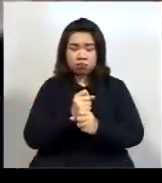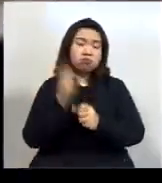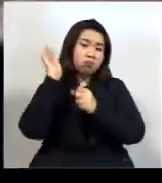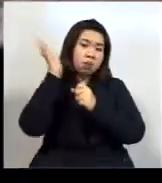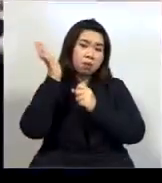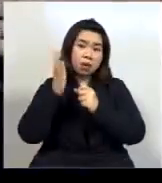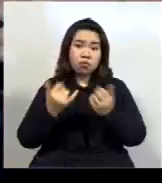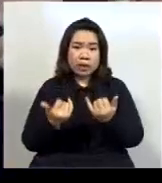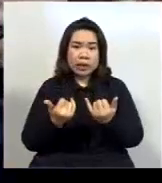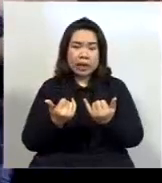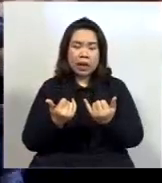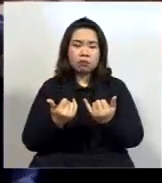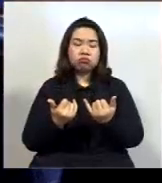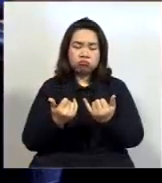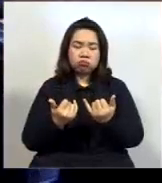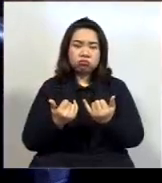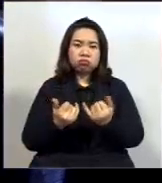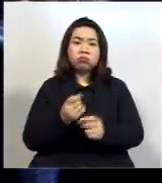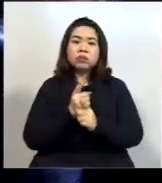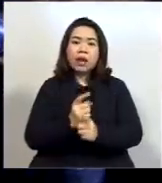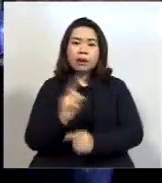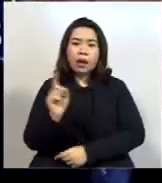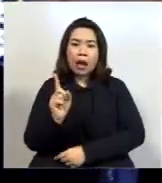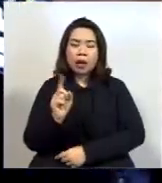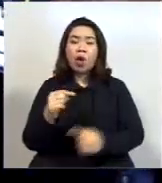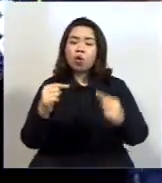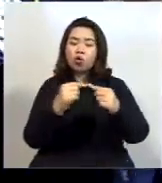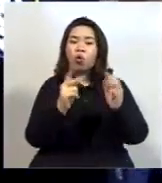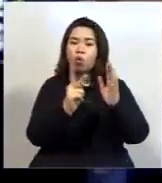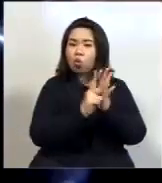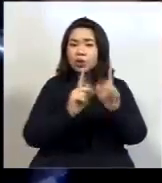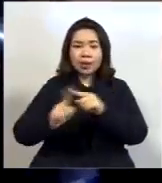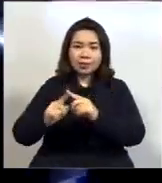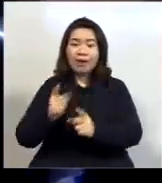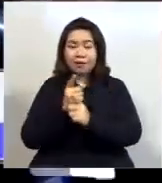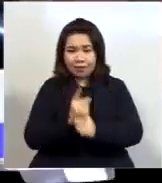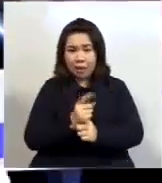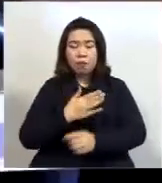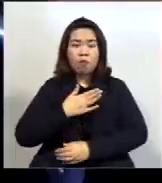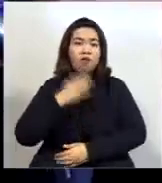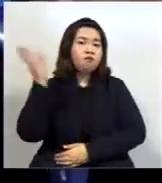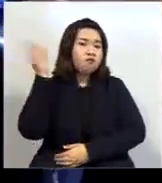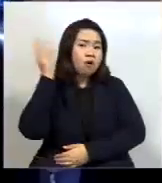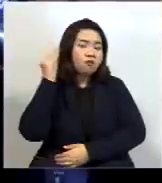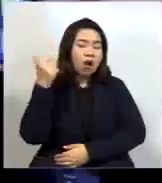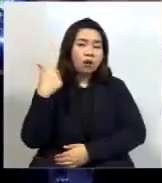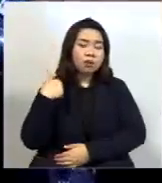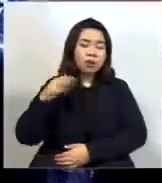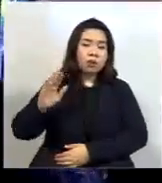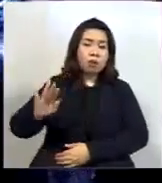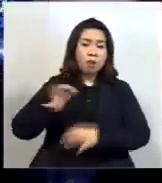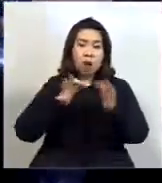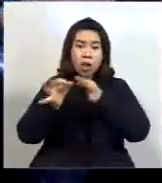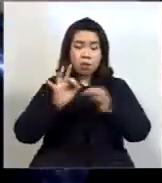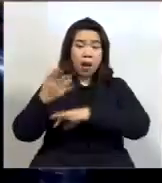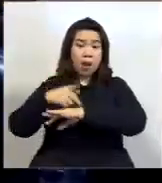ครั้งนี้ก็ได้ทำตามข้อบังคับทุกประการนะครับเท่าที่ผมฟังมาจากการชี้แจงของท่